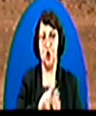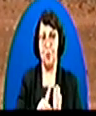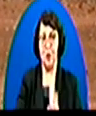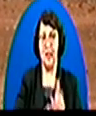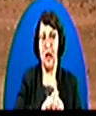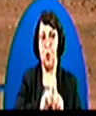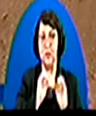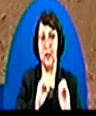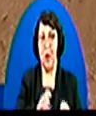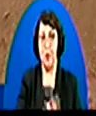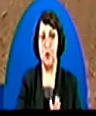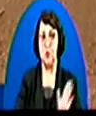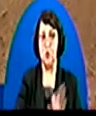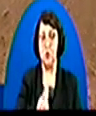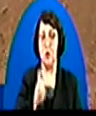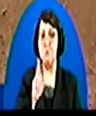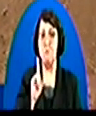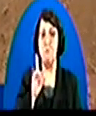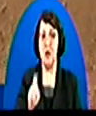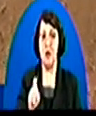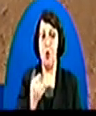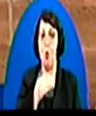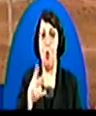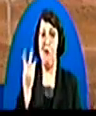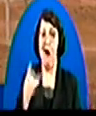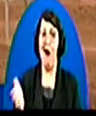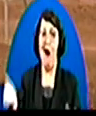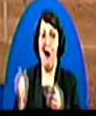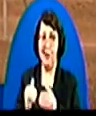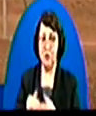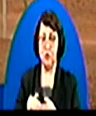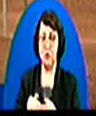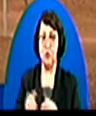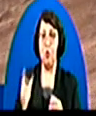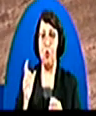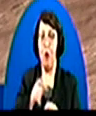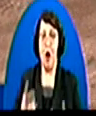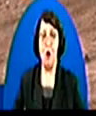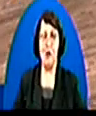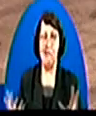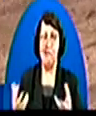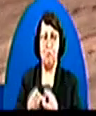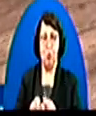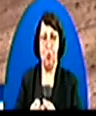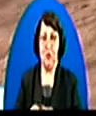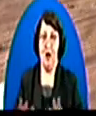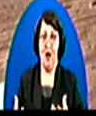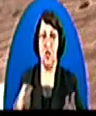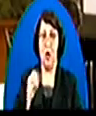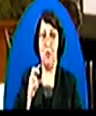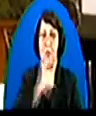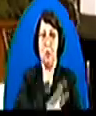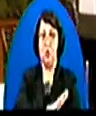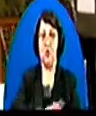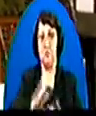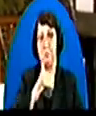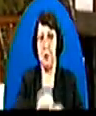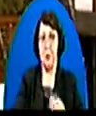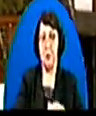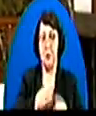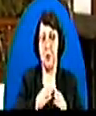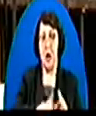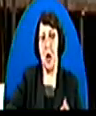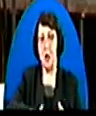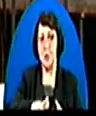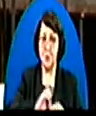Бэрхүү урхаа хаагдсанаас хойш энтхийн хүн ам цөөрсөн ч иргэд олон болж байна. Тиймээс Бэрхэд ерхий боловсруулалтын шин сургууль барьж байгаа юм. Одоогоор барилгын газар